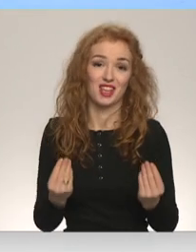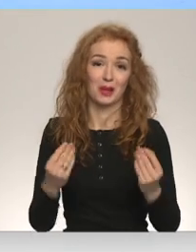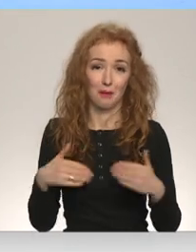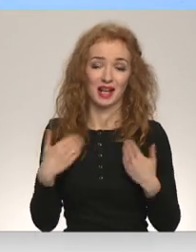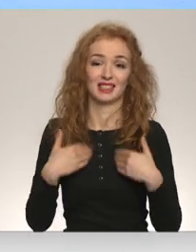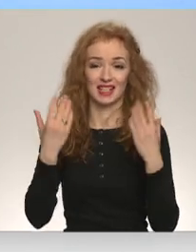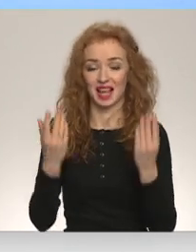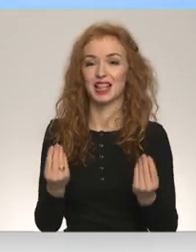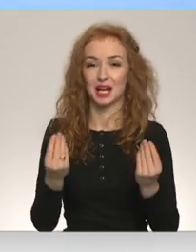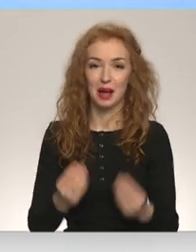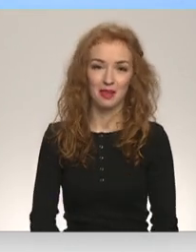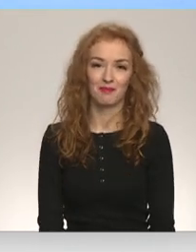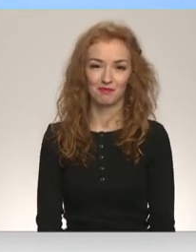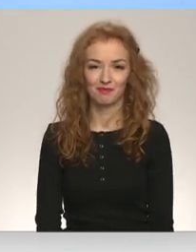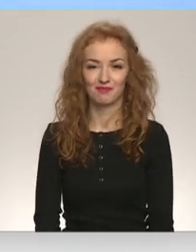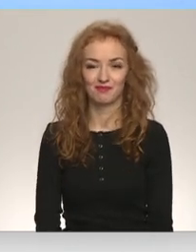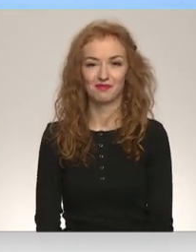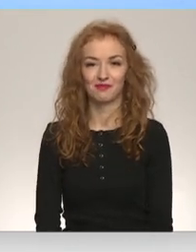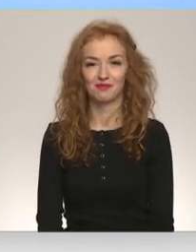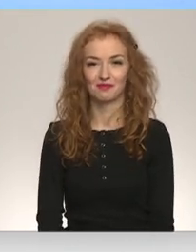laba diena, priecīga diena. Emīls Višķers, Emots Masakovskis, RTV.